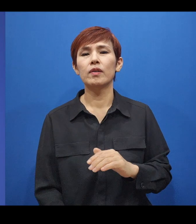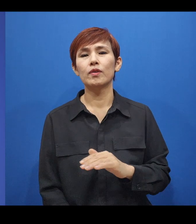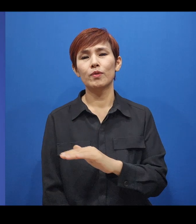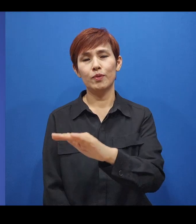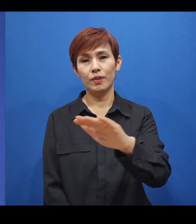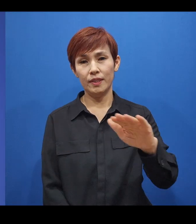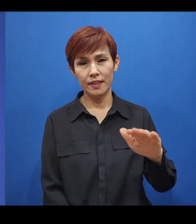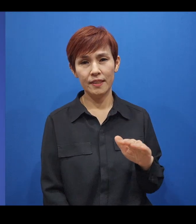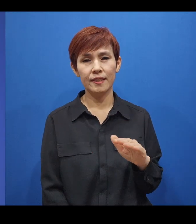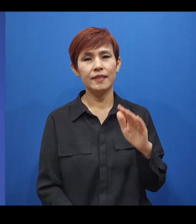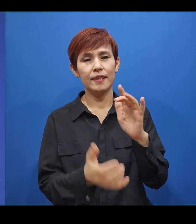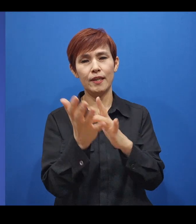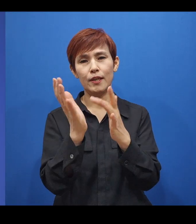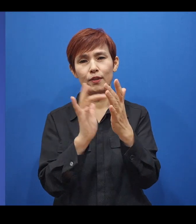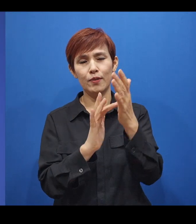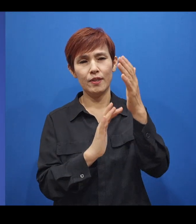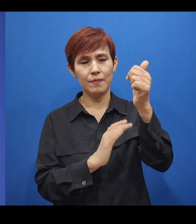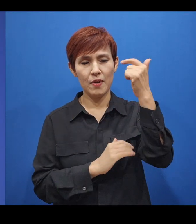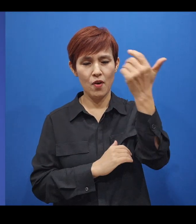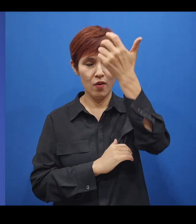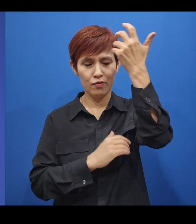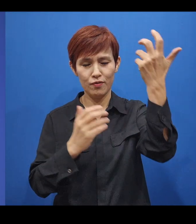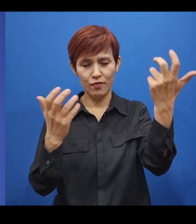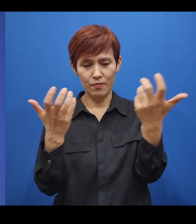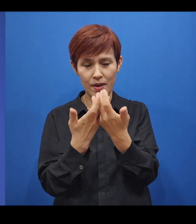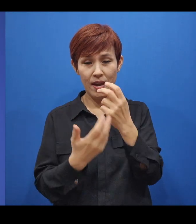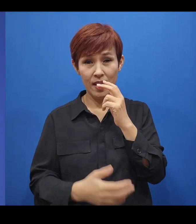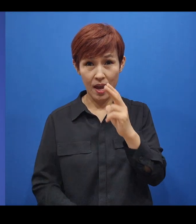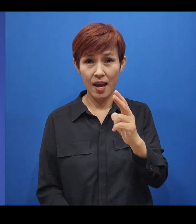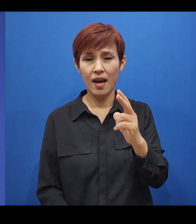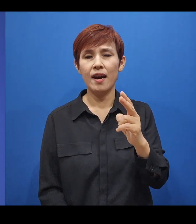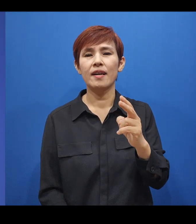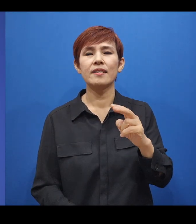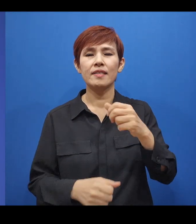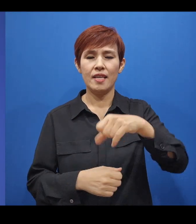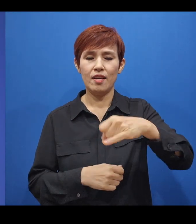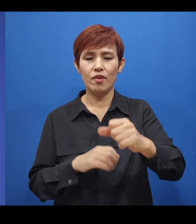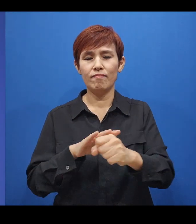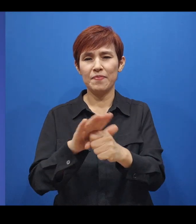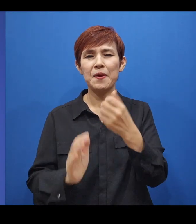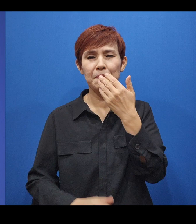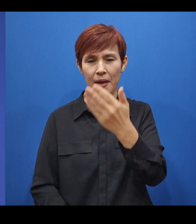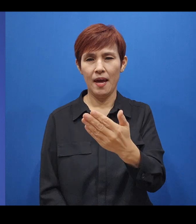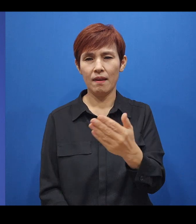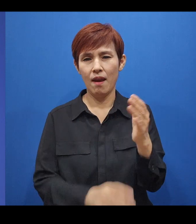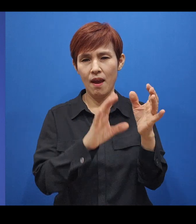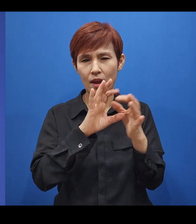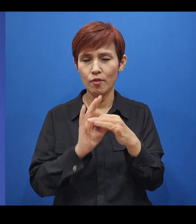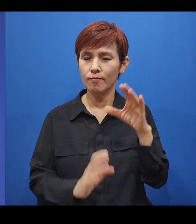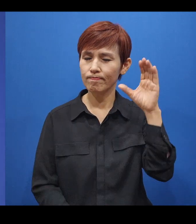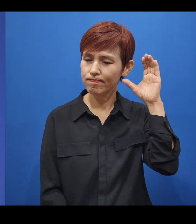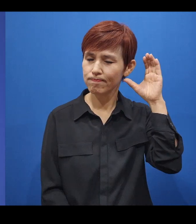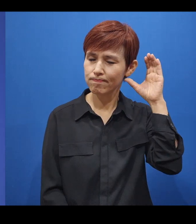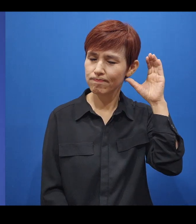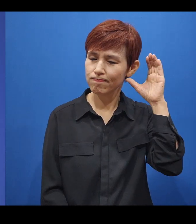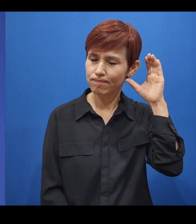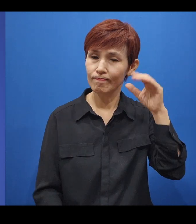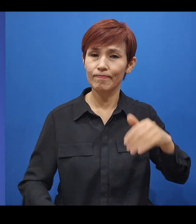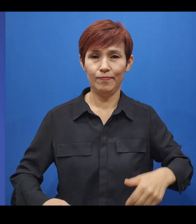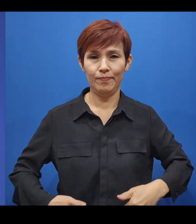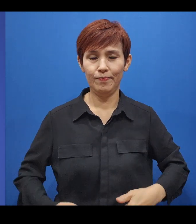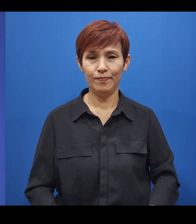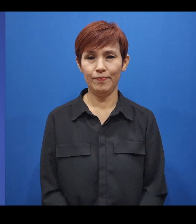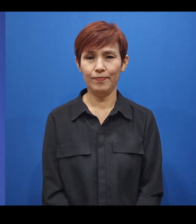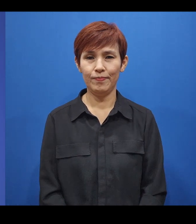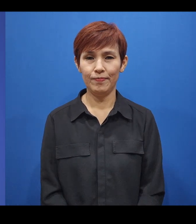해주시는 이 예수님의 영으로 충만해야 돼요. 끊임없이 들어야만 해요. 그럼 어떻게 된다고요?